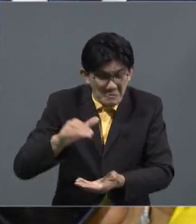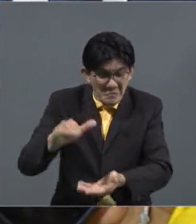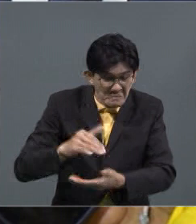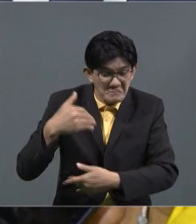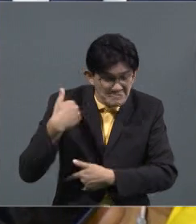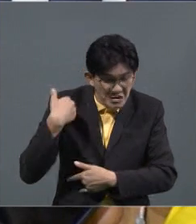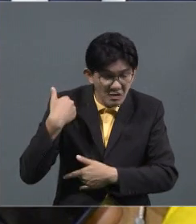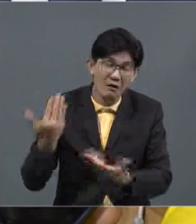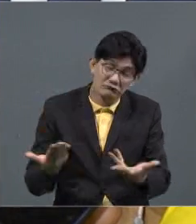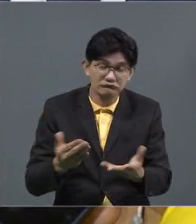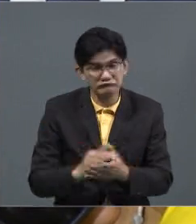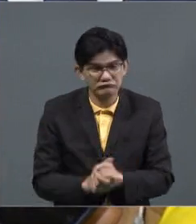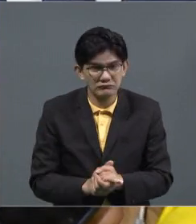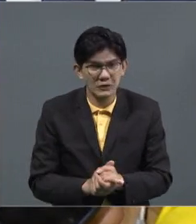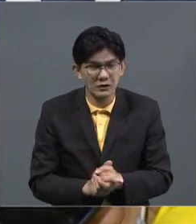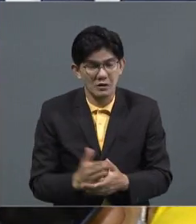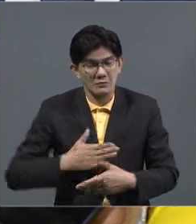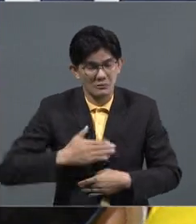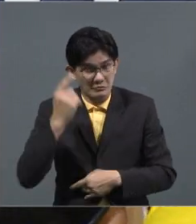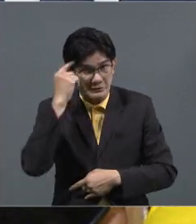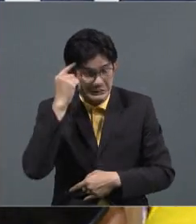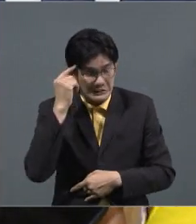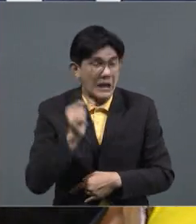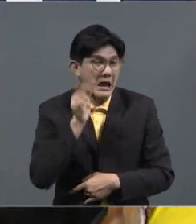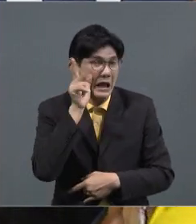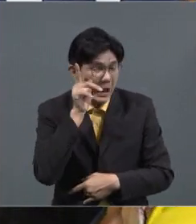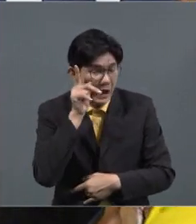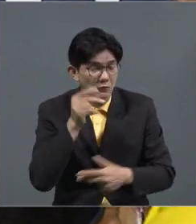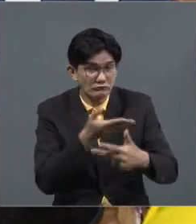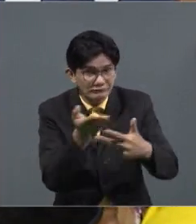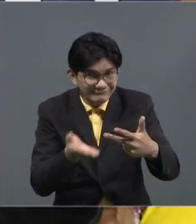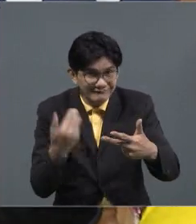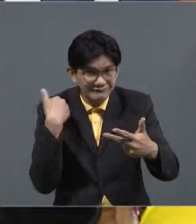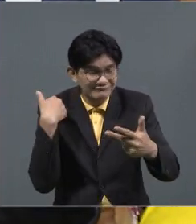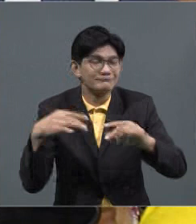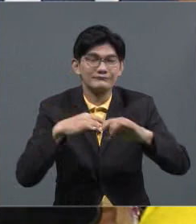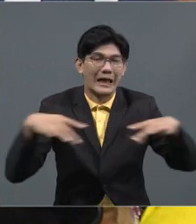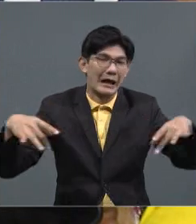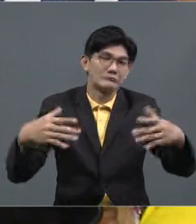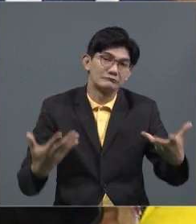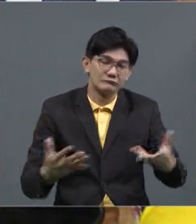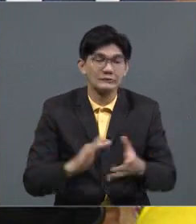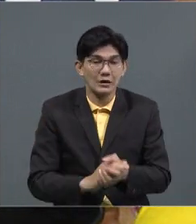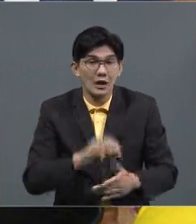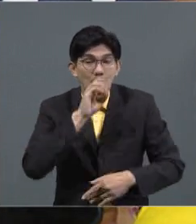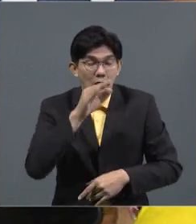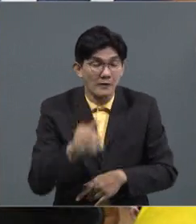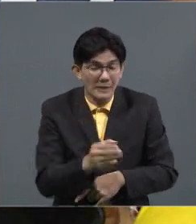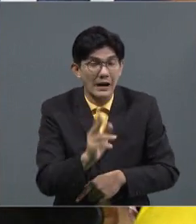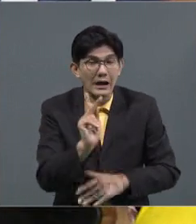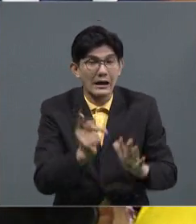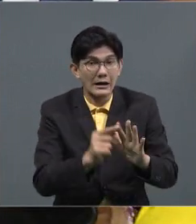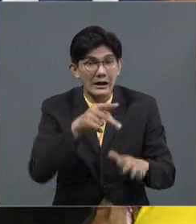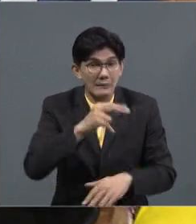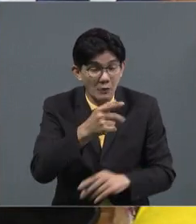ไม่มีที่สิ้นสุดหรืออะไรก็แล้วแต่ผมคิดว่าทั้ง3ข่าวที่ออกมาจากแหล่งเดียวกันเนี่ยมันย้อนแย้งกันเองคุณเพิ่งจะปล่อยปลากระพงนักล่าไป